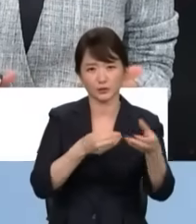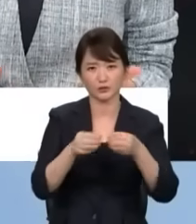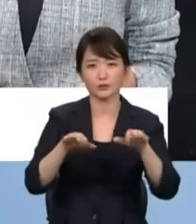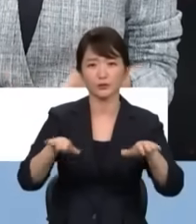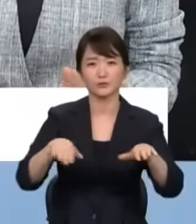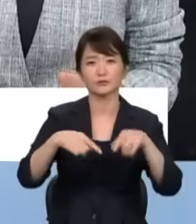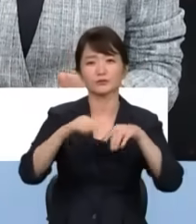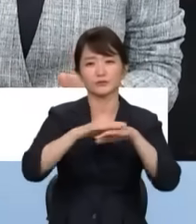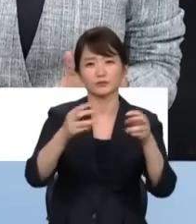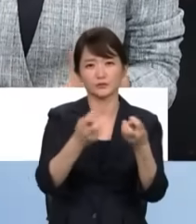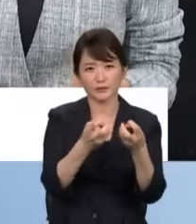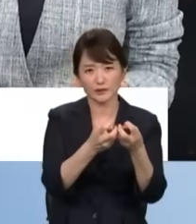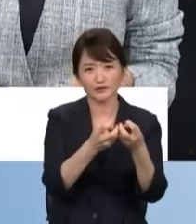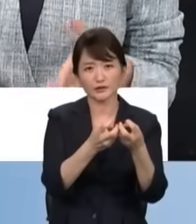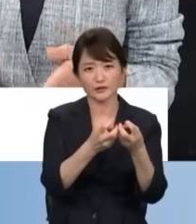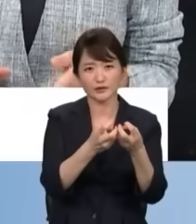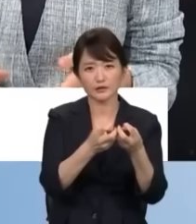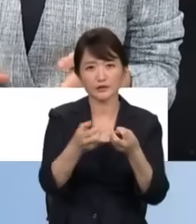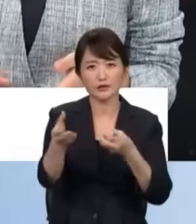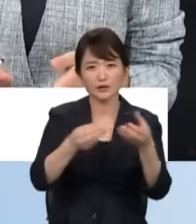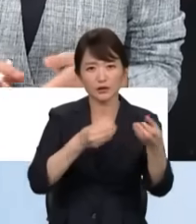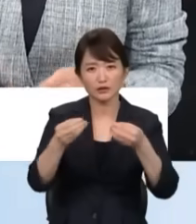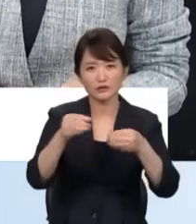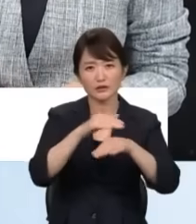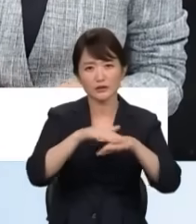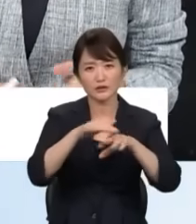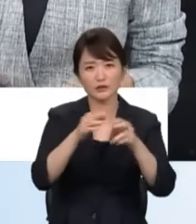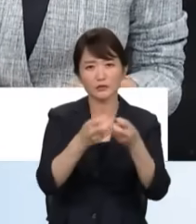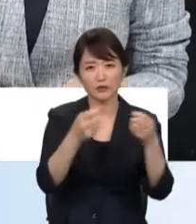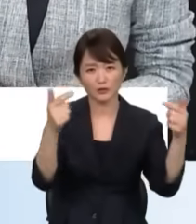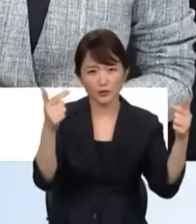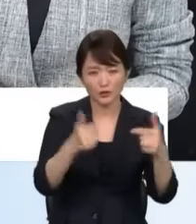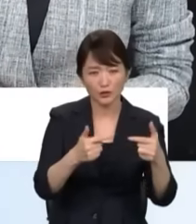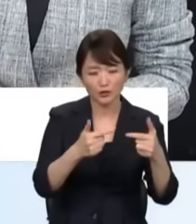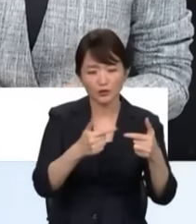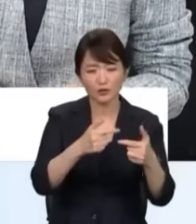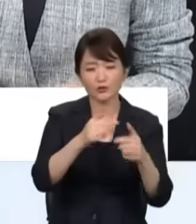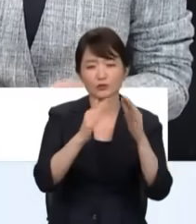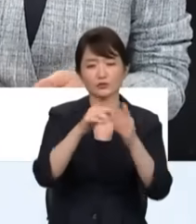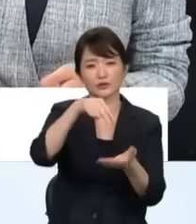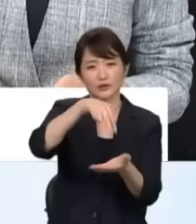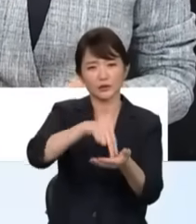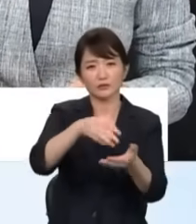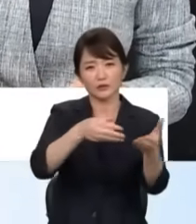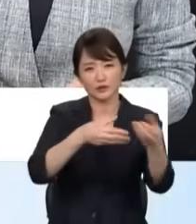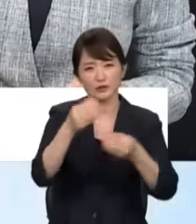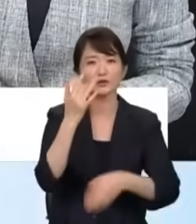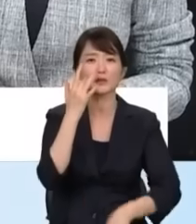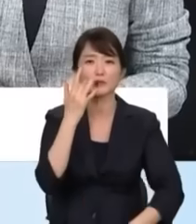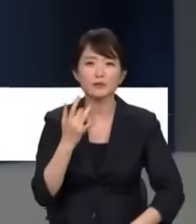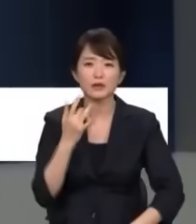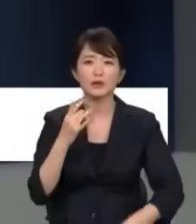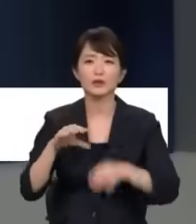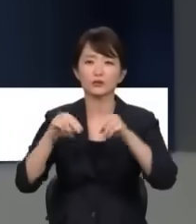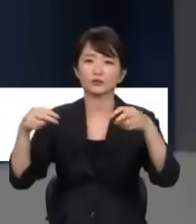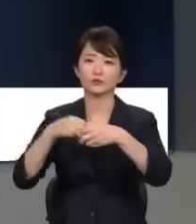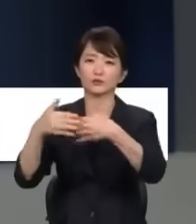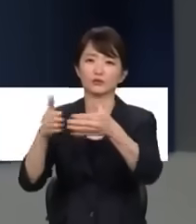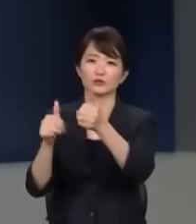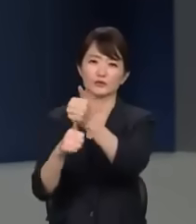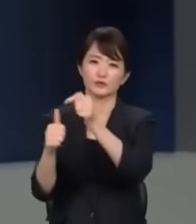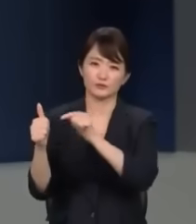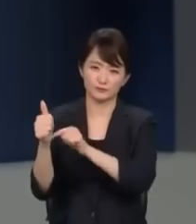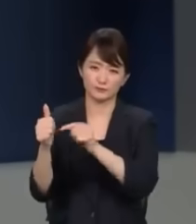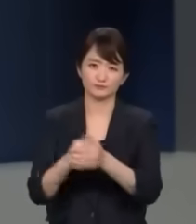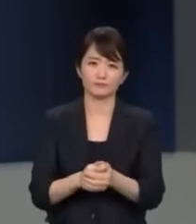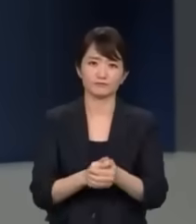정책 대출을 줄이거나 주담대를 조이는 것과 같은 정책은 빠져 있습니다. 진현환 국토부 차관은 대출 규제로 부동산